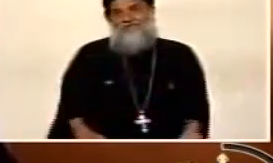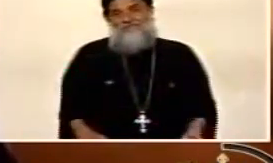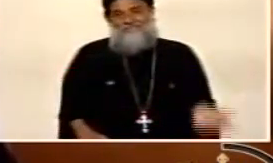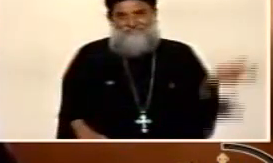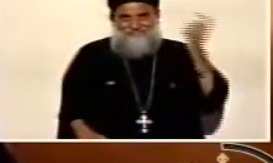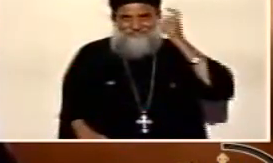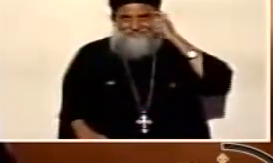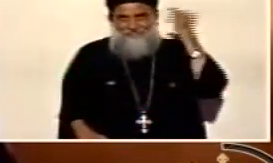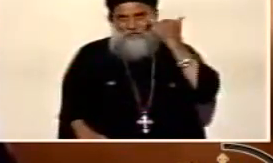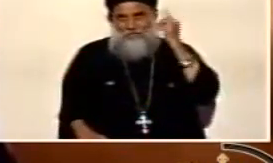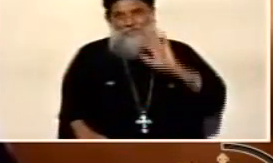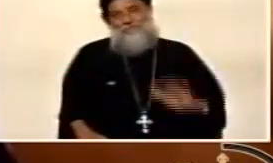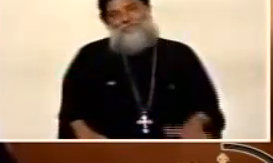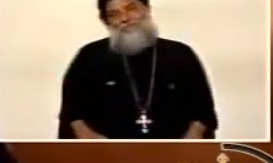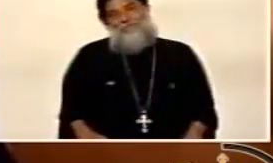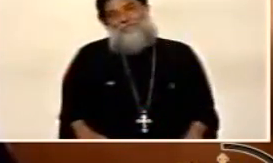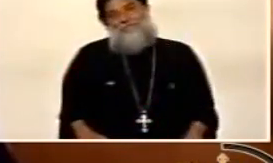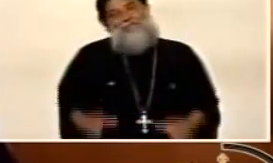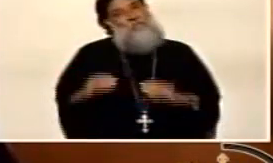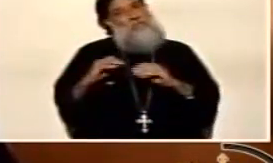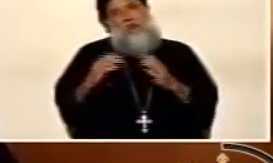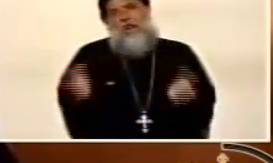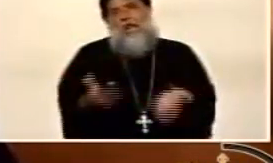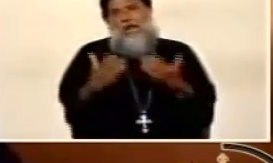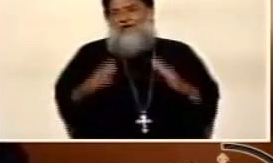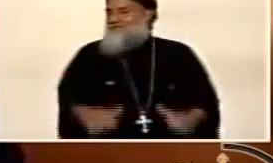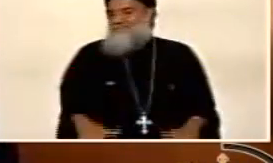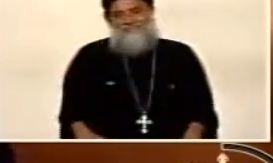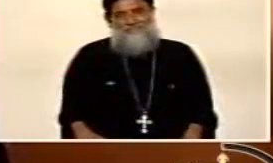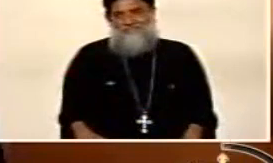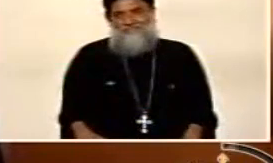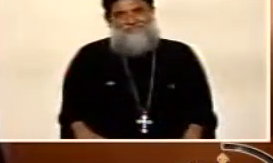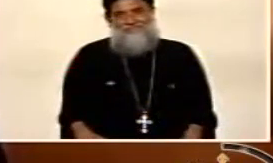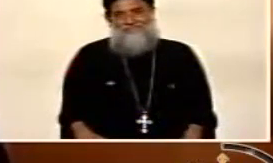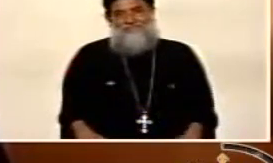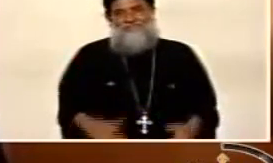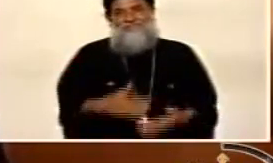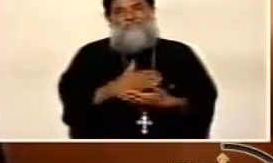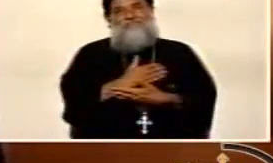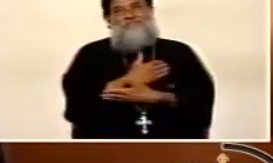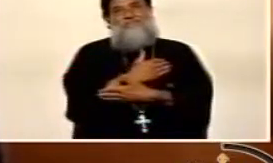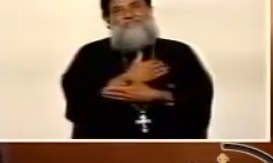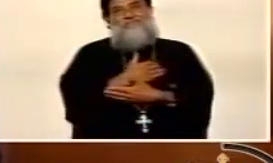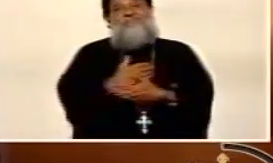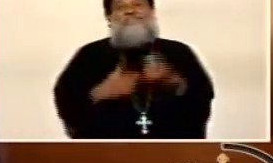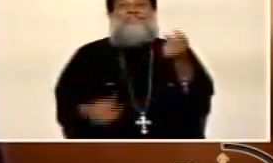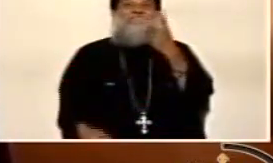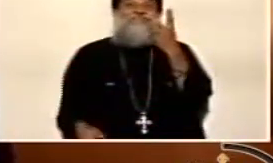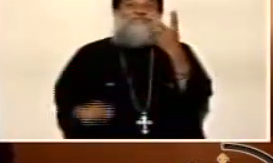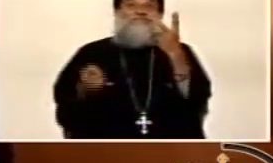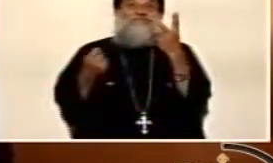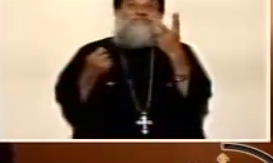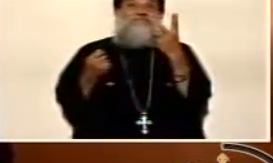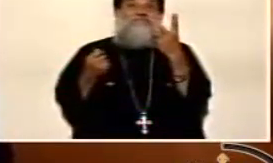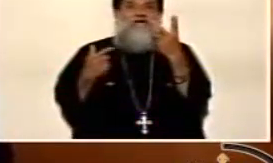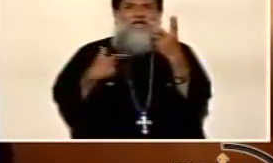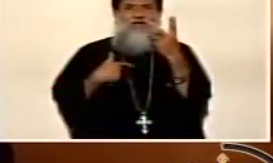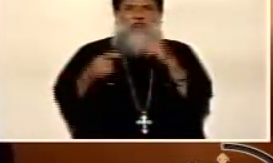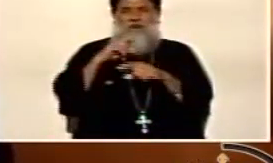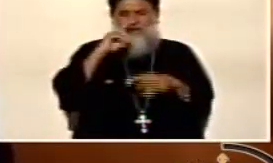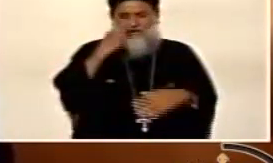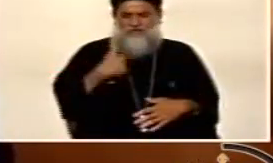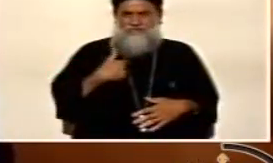منطقه. دي نقطة مهمة جدا في الحوار. المفتاح الثاني اللي بيديه إنه ما دورش على